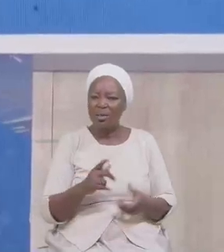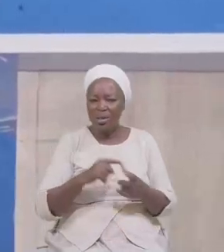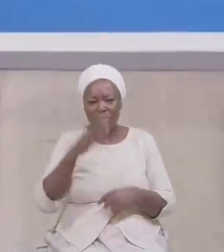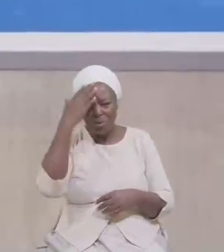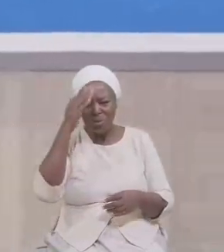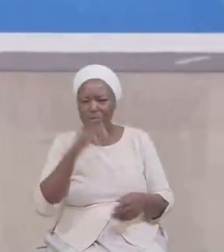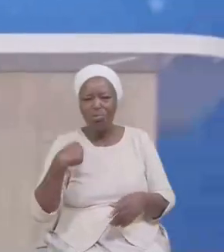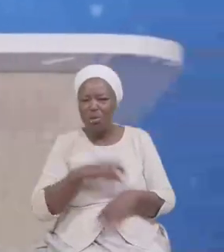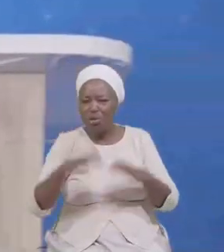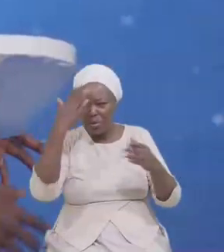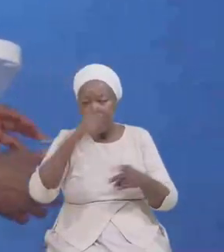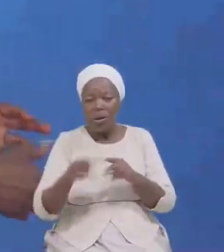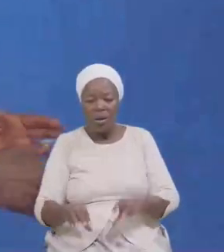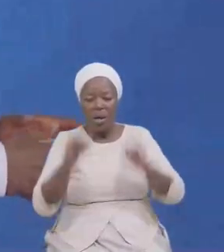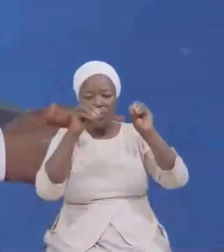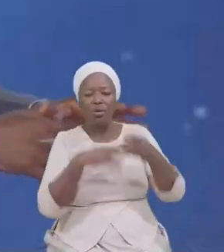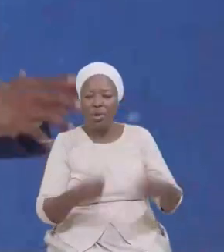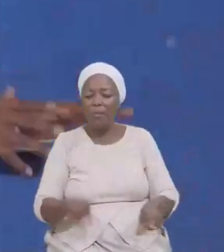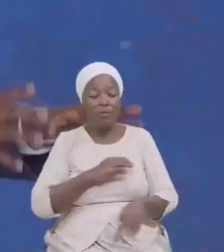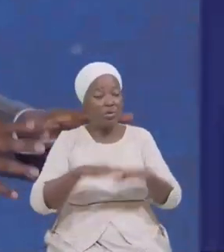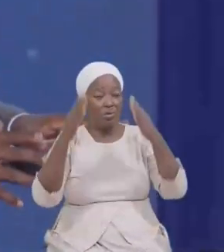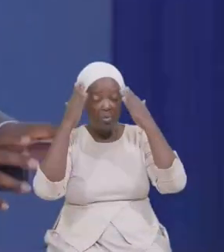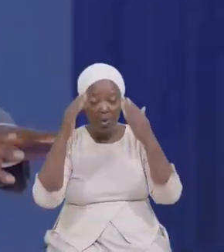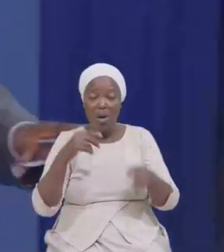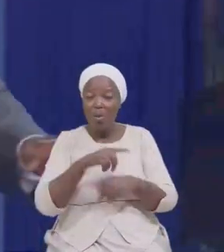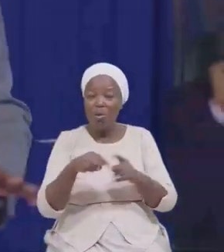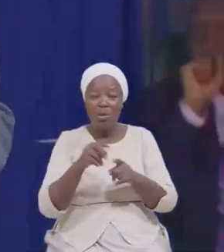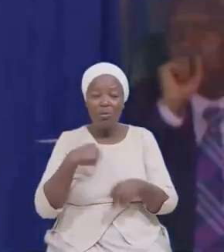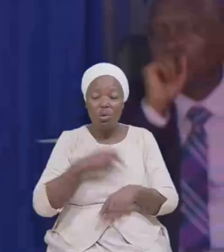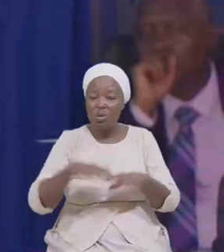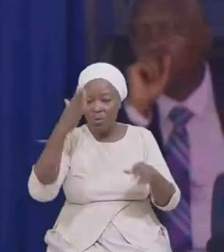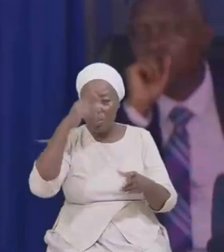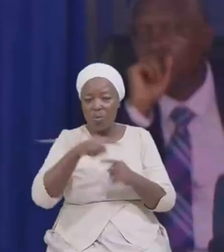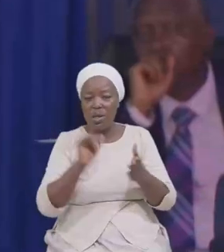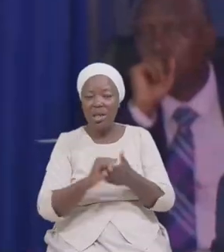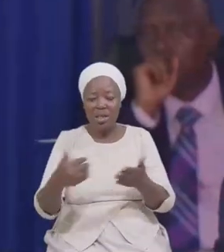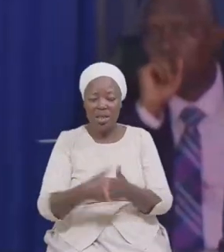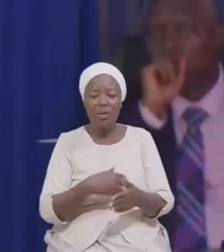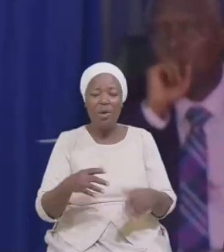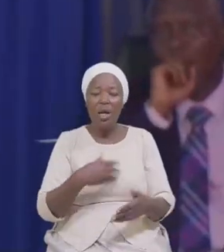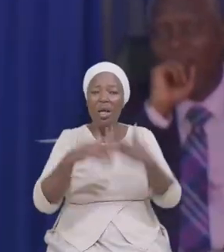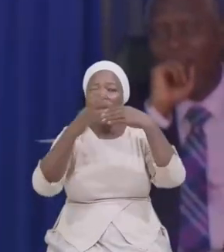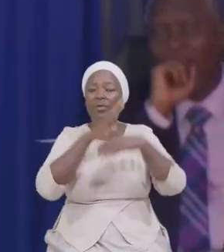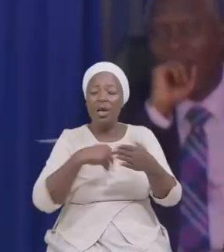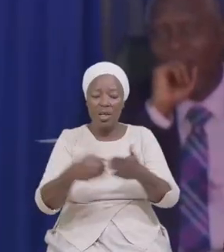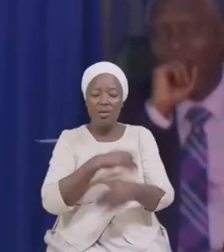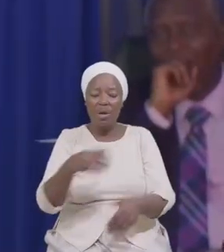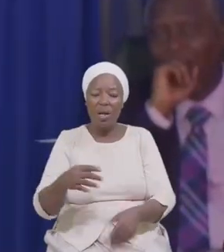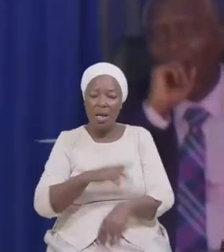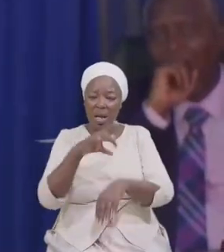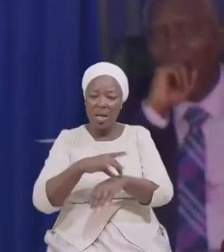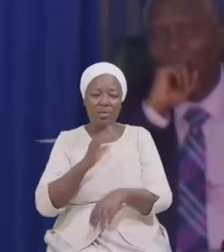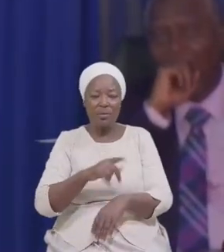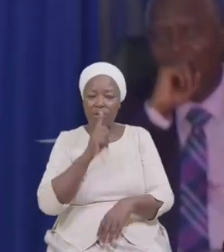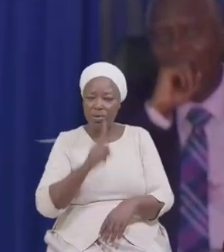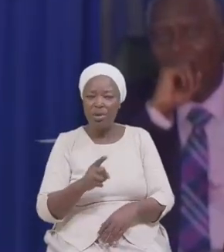est-ce que l'enlèvement aura lieu. Nous ne savons pas quand est-ce que ces nouveaux cieux et la nouvelle terre sera une réalité. Et s'il venait